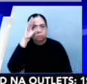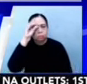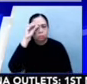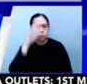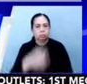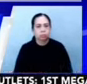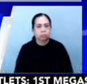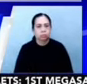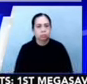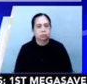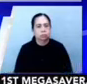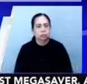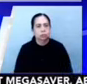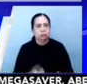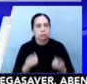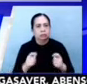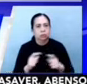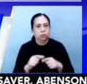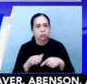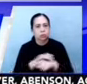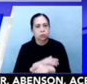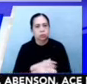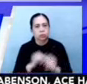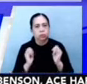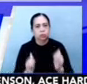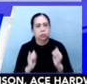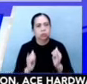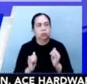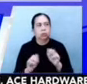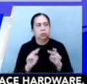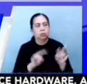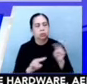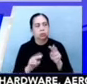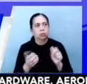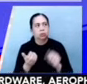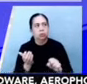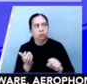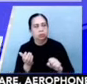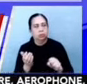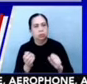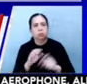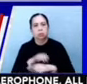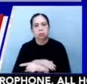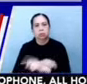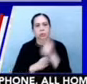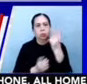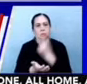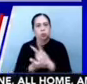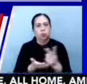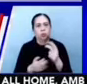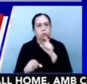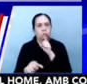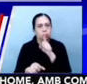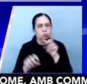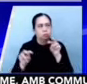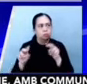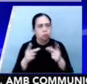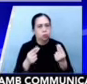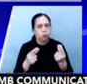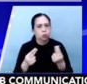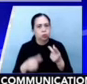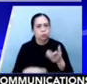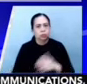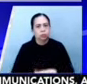pang tumakbo. Gaya ng ginagawa niya, pag nakikita ang tanod, nananakbo. Mga dalawang linggo, talagang minonitor namin kung ano ang galaw niya. Nadakip daw